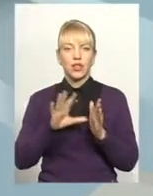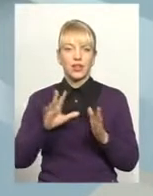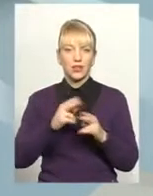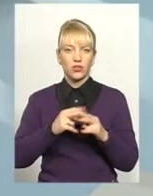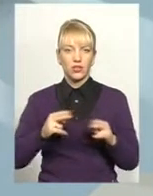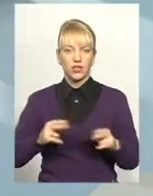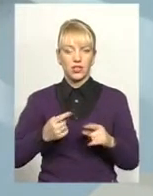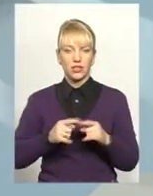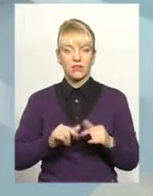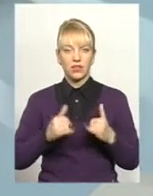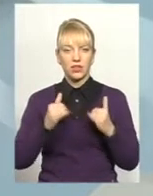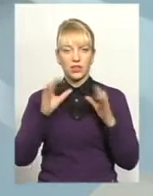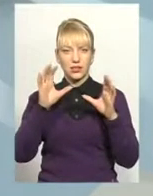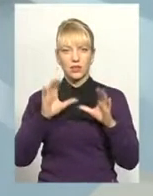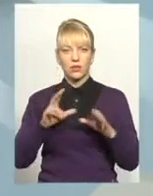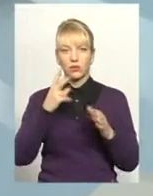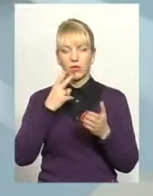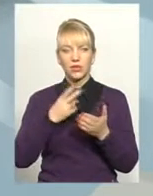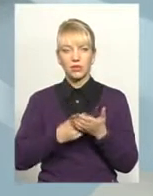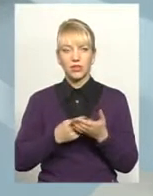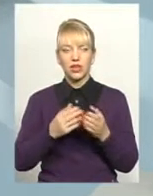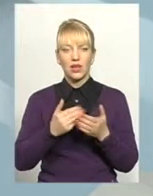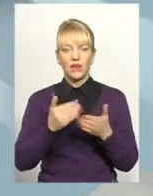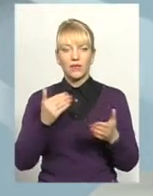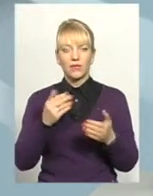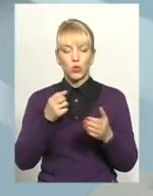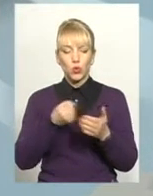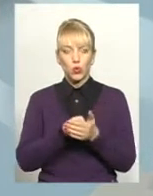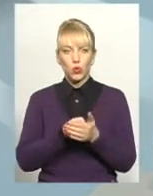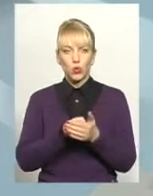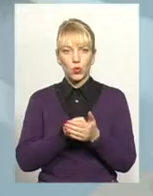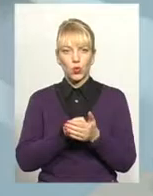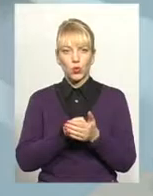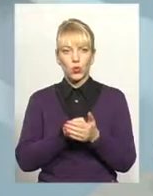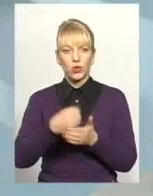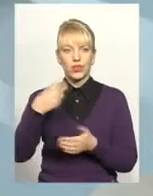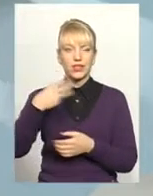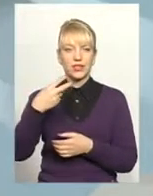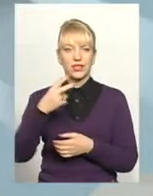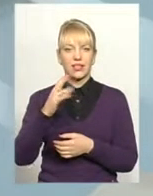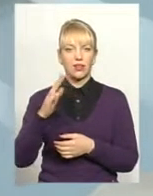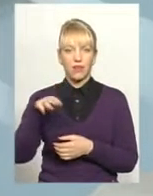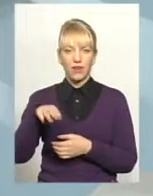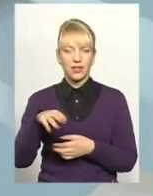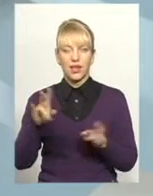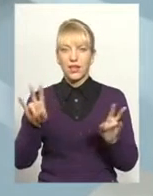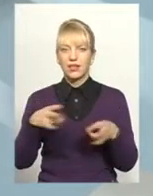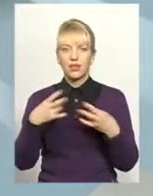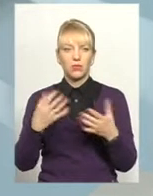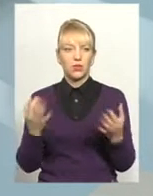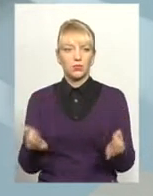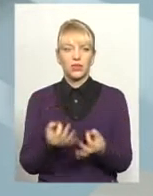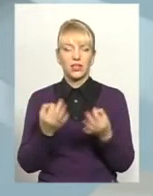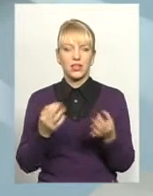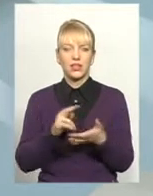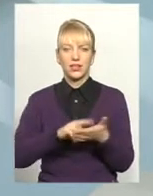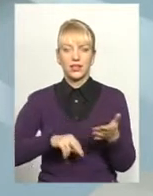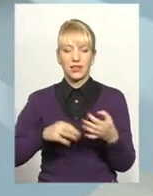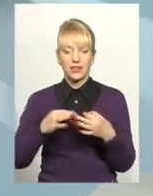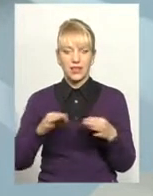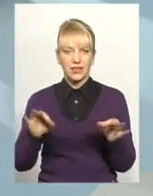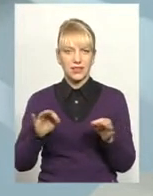для закону передбачені від 10, тобто до 10 і до 30 кВт. І для цього не треба там ніяких ліцензій,